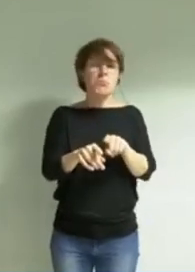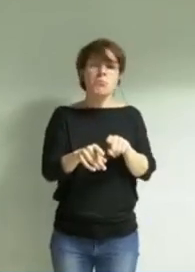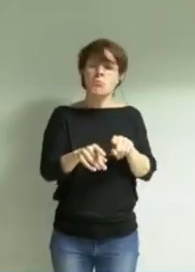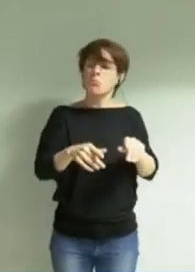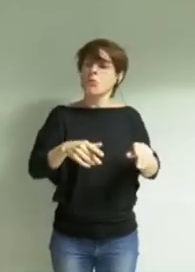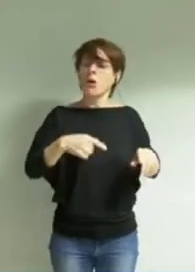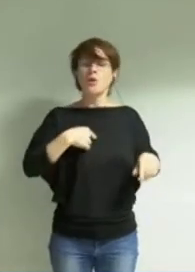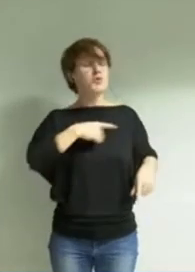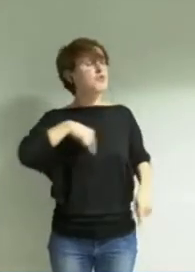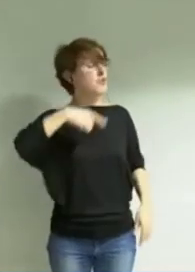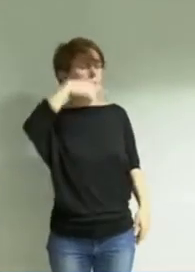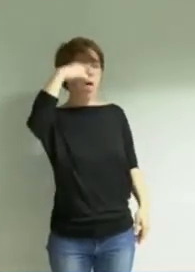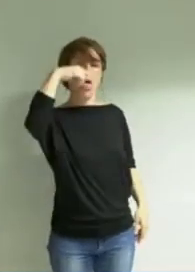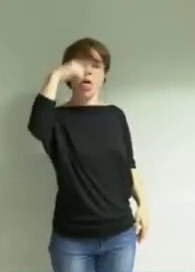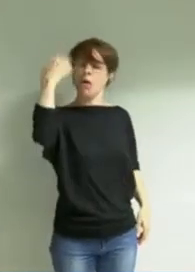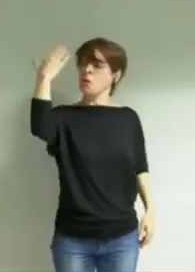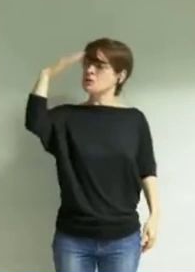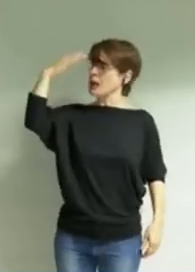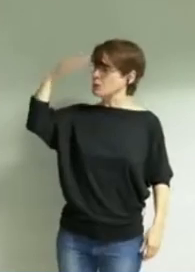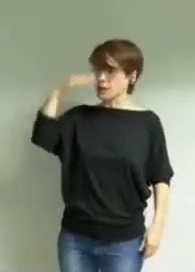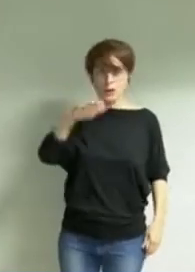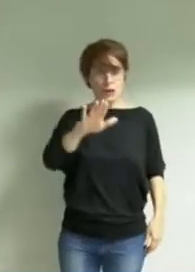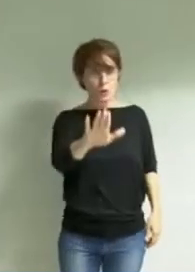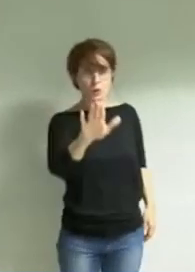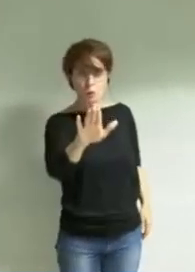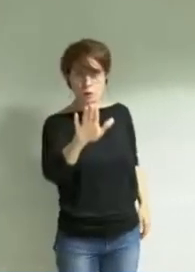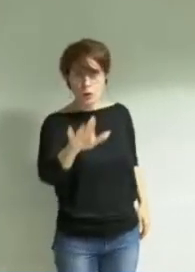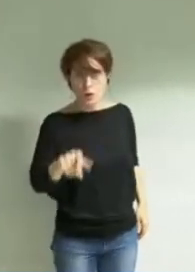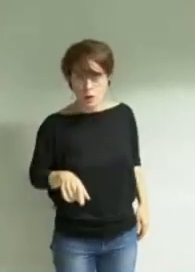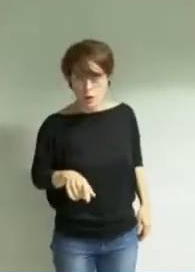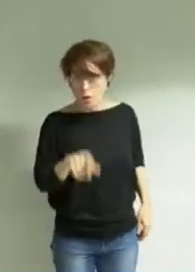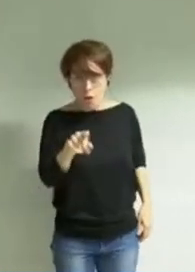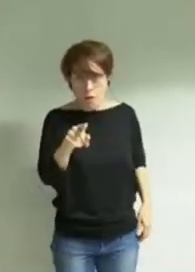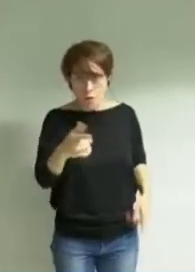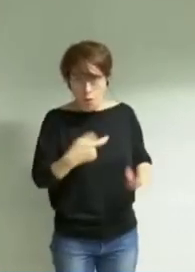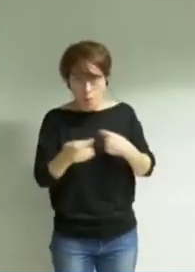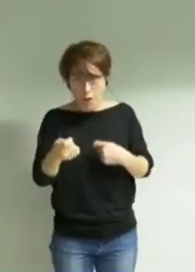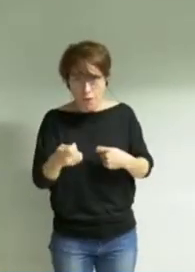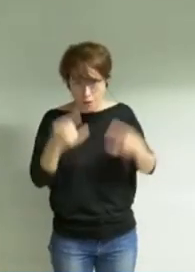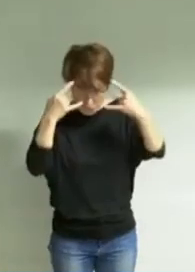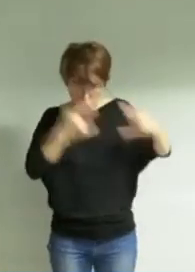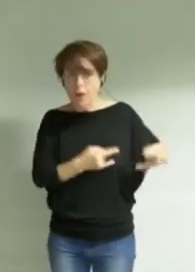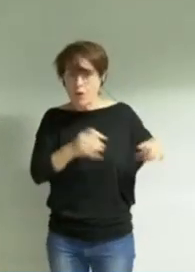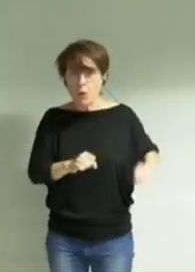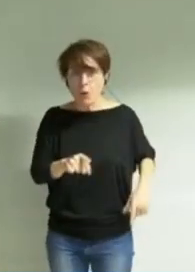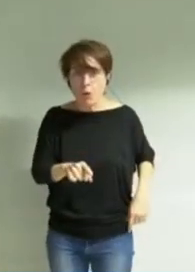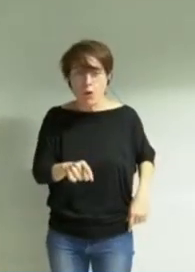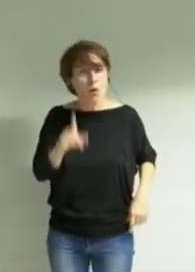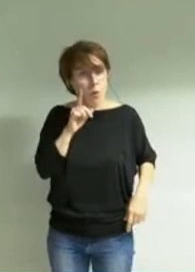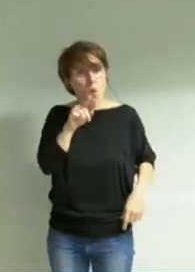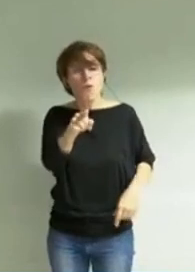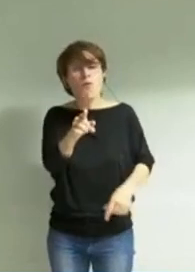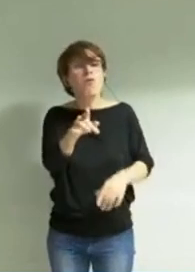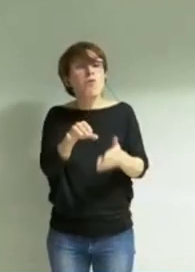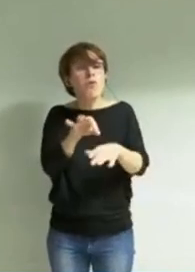prétendument supérieure, alors qu'il n'y a aucune raison que vous l'ayez et que vous l'adoptiez, parce que rien dans ce que vous